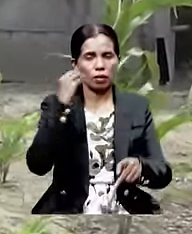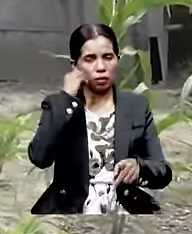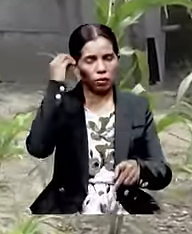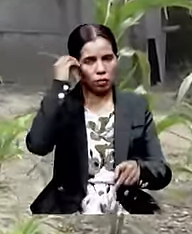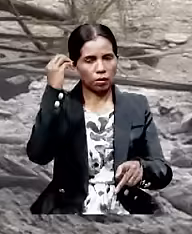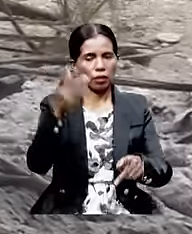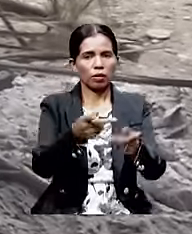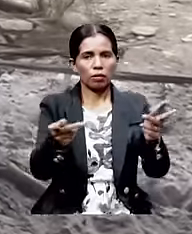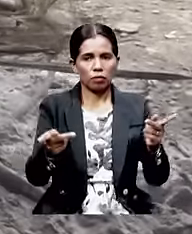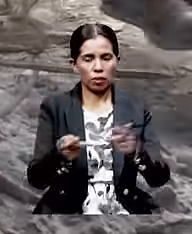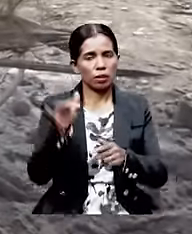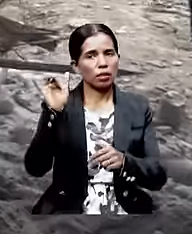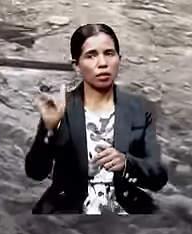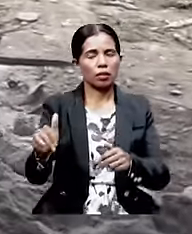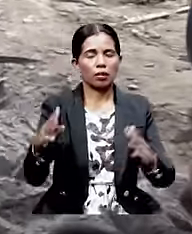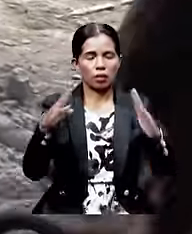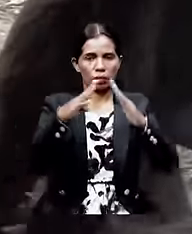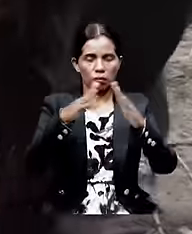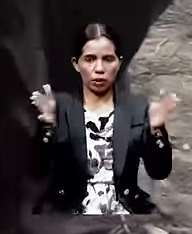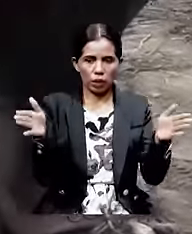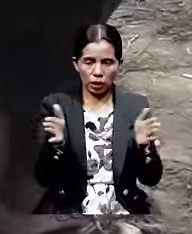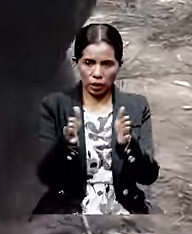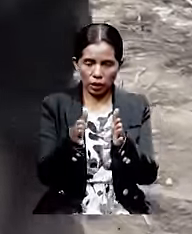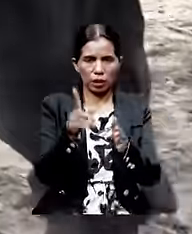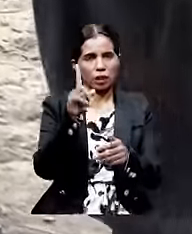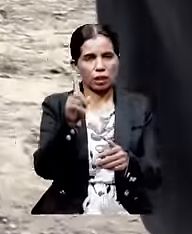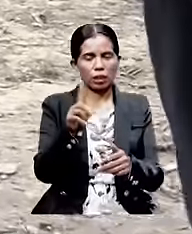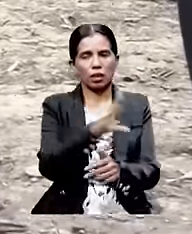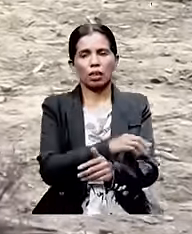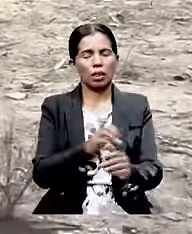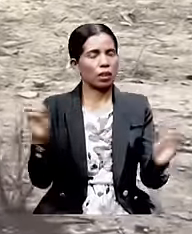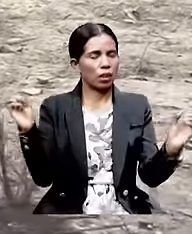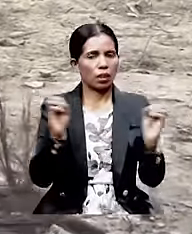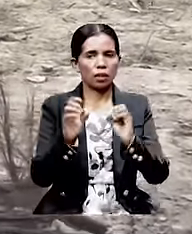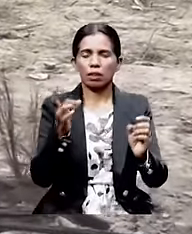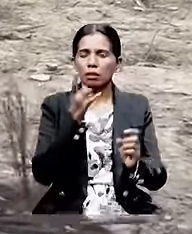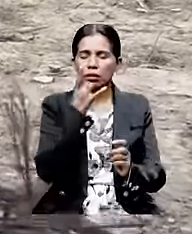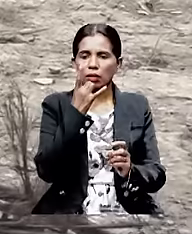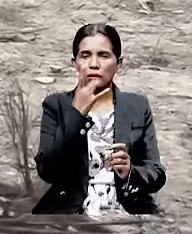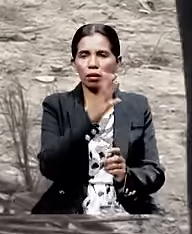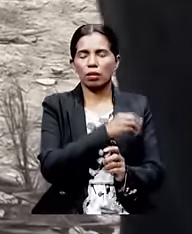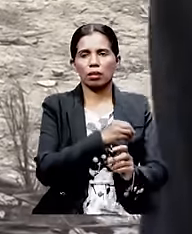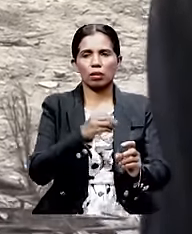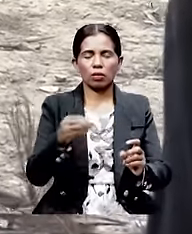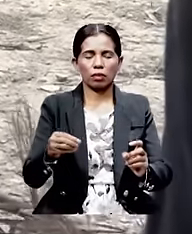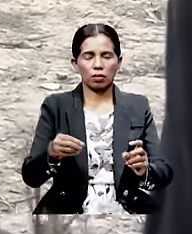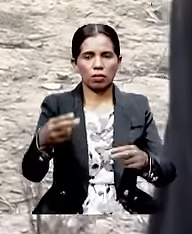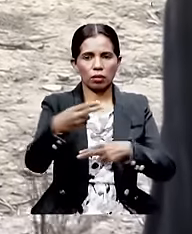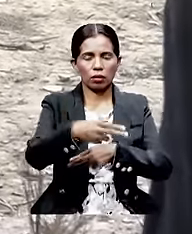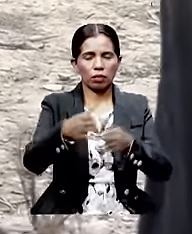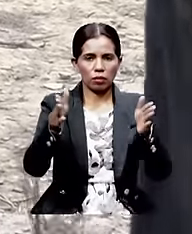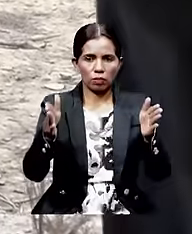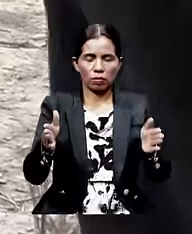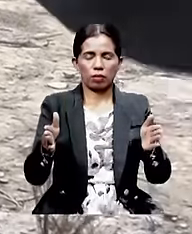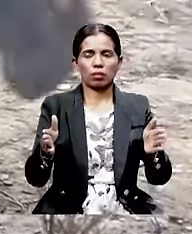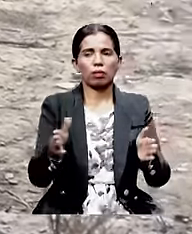ne hela ba, iha uma piku kik uang ida, nebe la iha eletricidade ho medida 4x2,